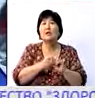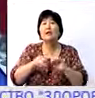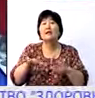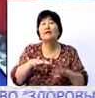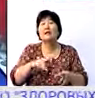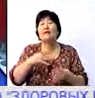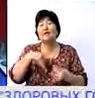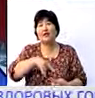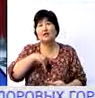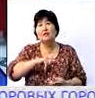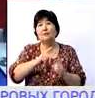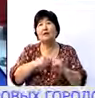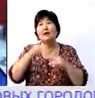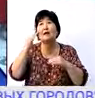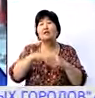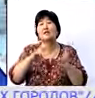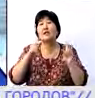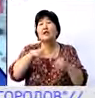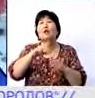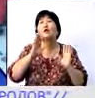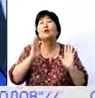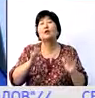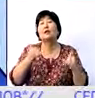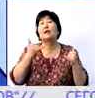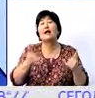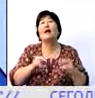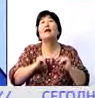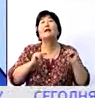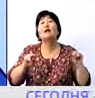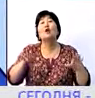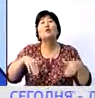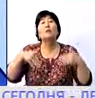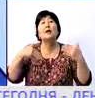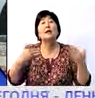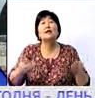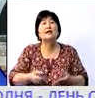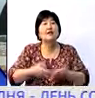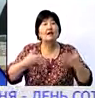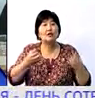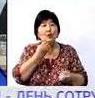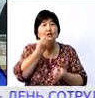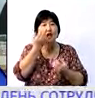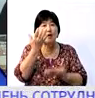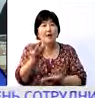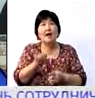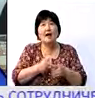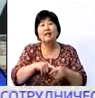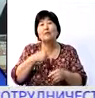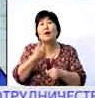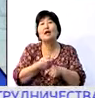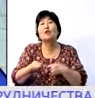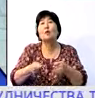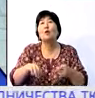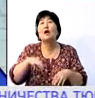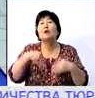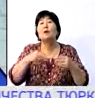костюмы на вечерние наряды. Все в этот день было только для наставников. Им были преподнесены роскошные букеты. От имени акима области